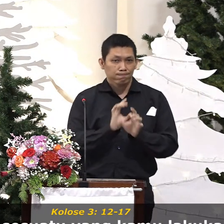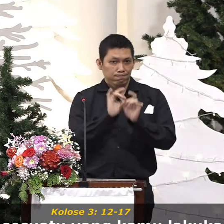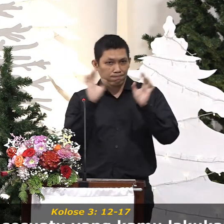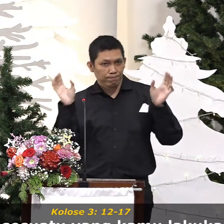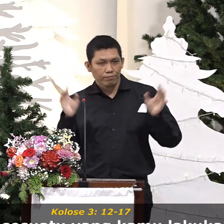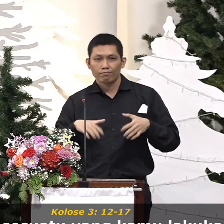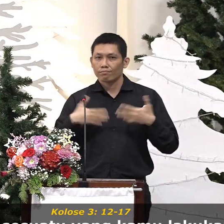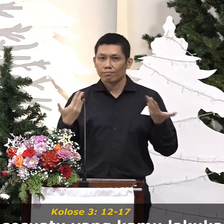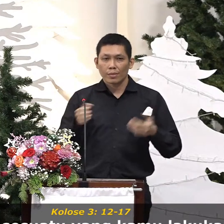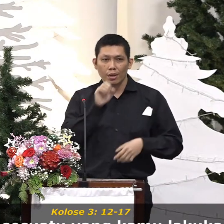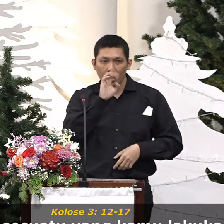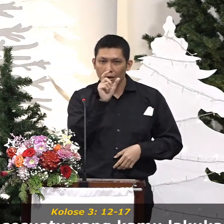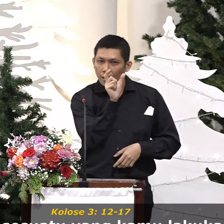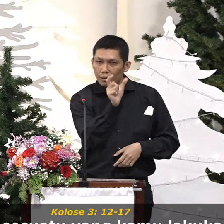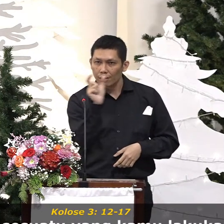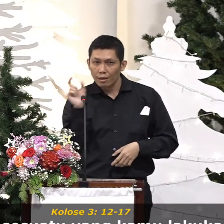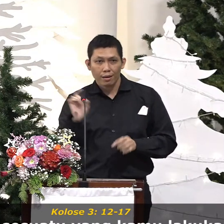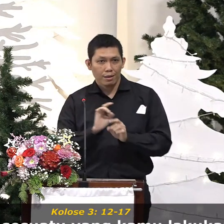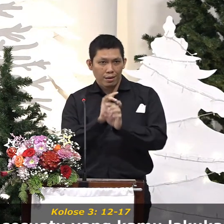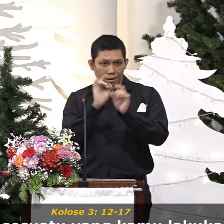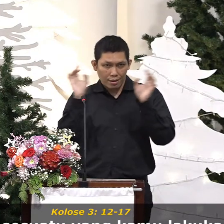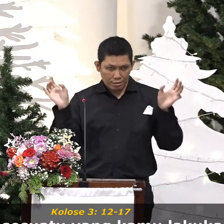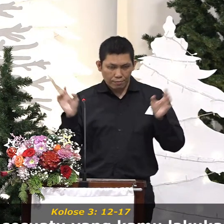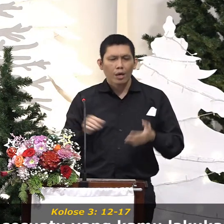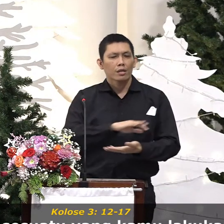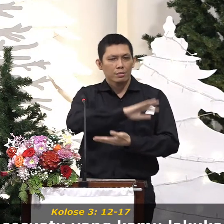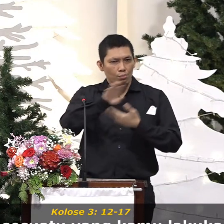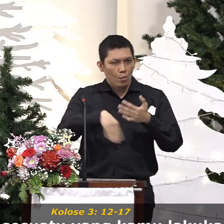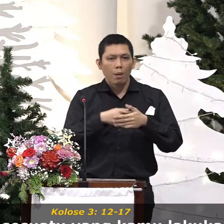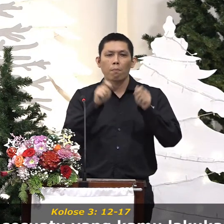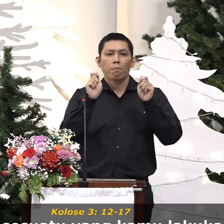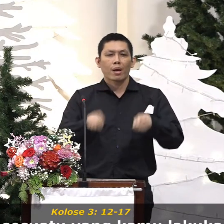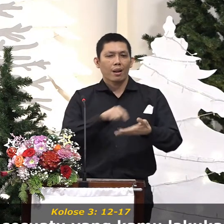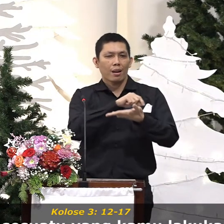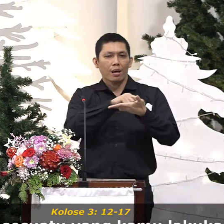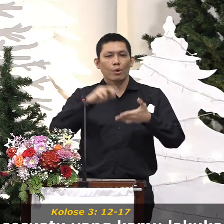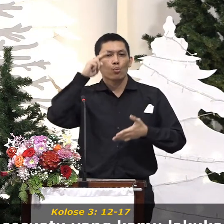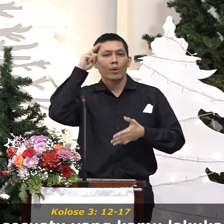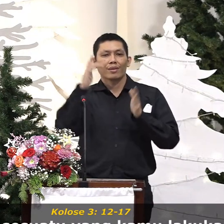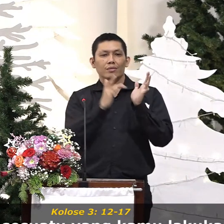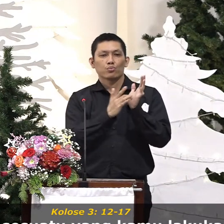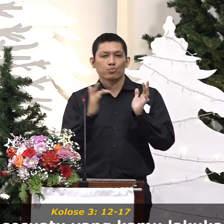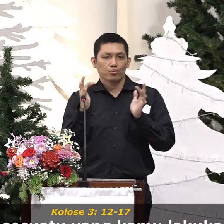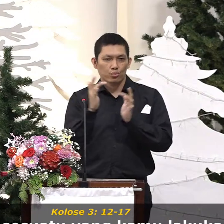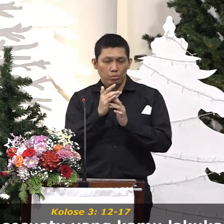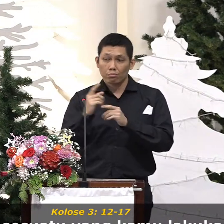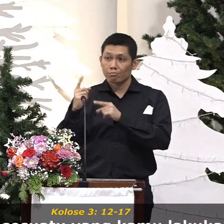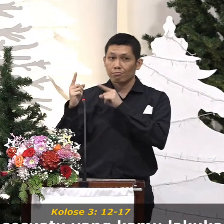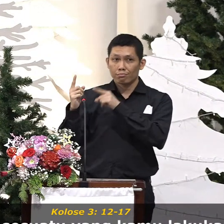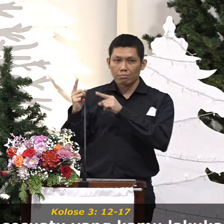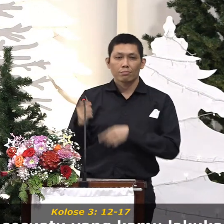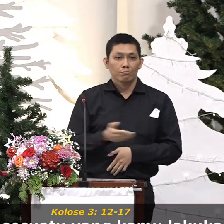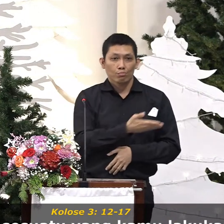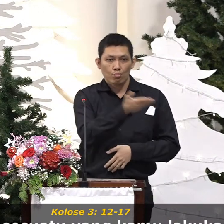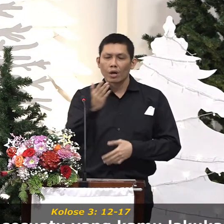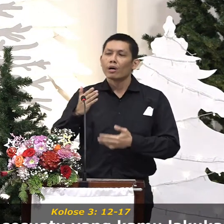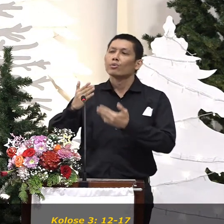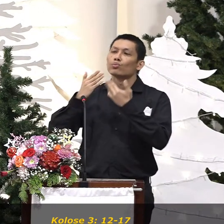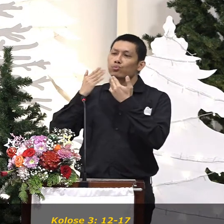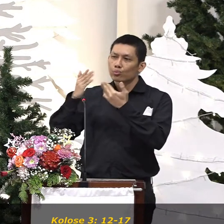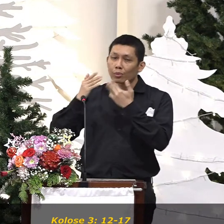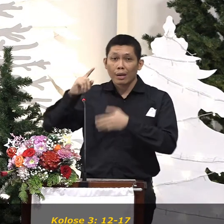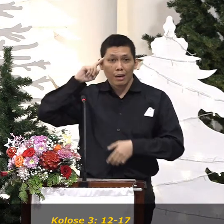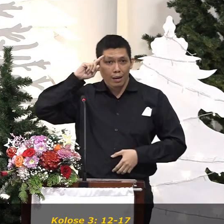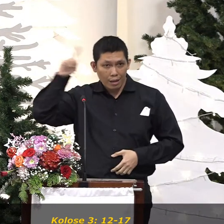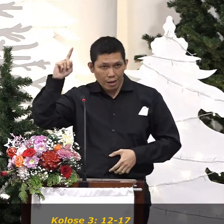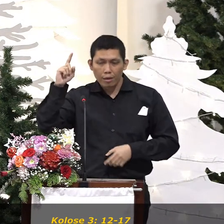Dan segala sesuatu yang kamu lakukan dengan perkataan atau perbuatan, lakukanlah semuanya itu dalam nama Tuhan